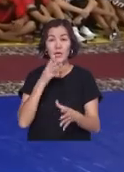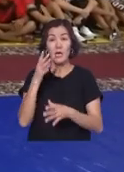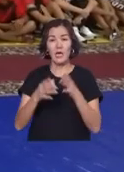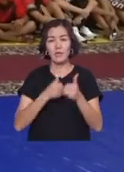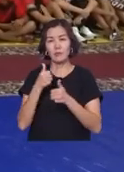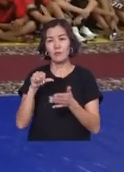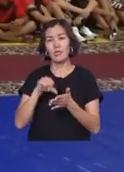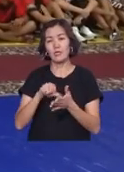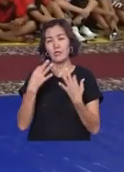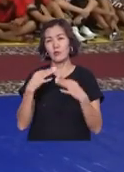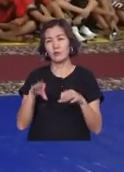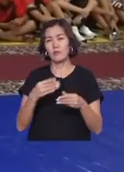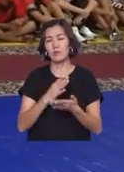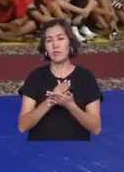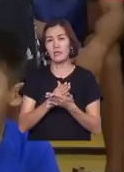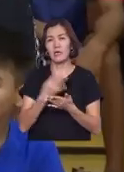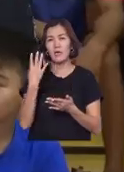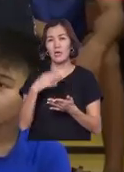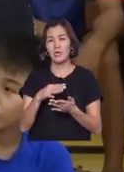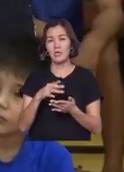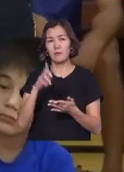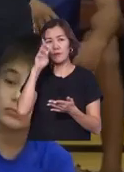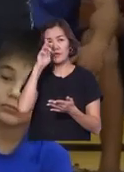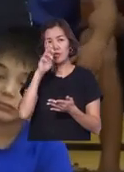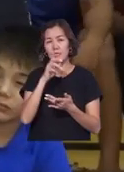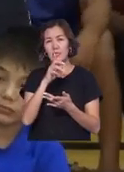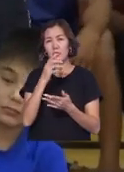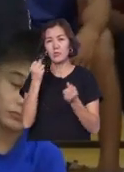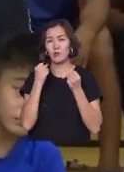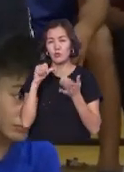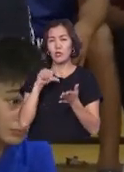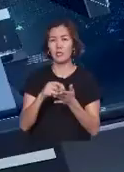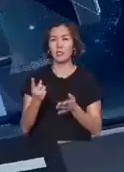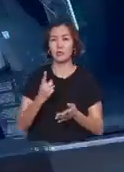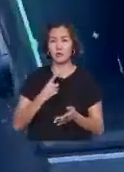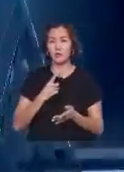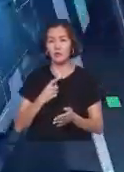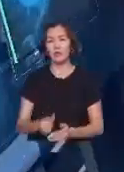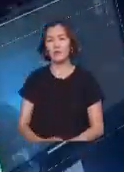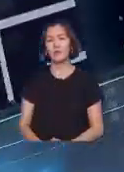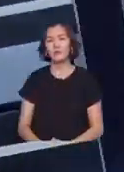чемпионатына қатысуға мүмкіндік алады. Оған 40-тан аса мемлекеттен спортшы қатысады деп күтілуде.